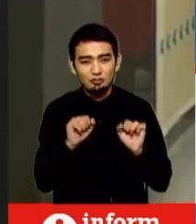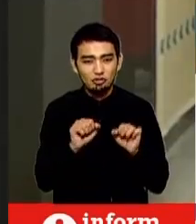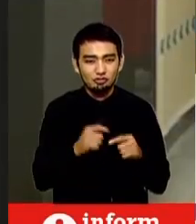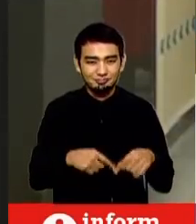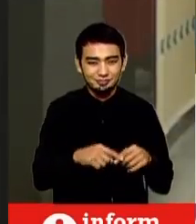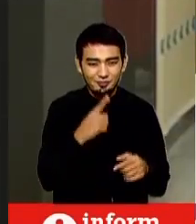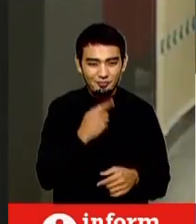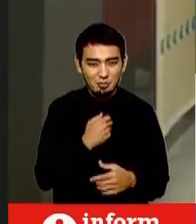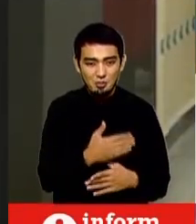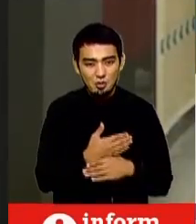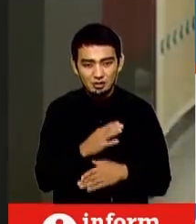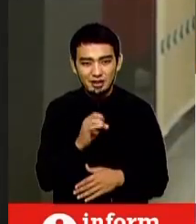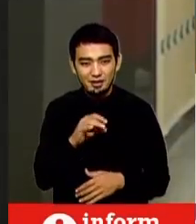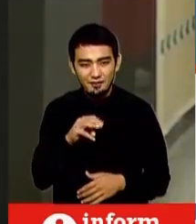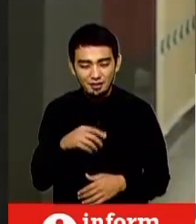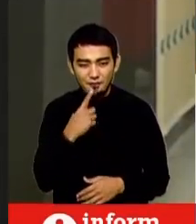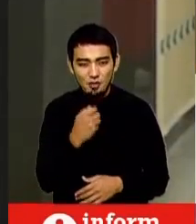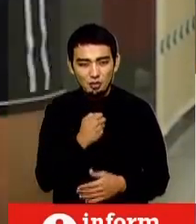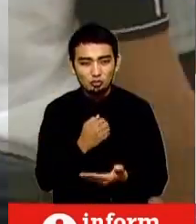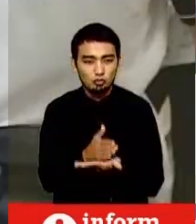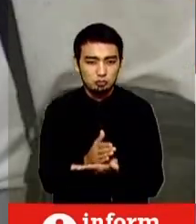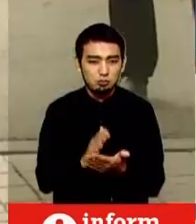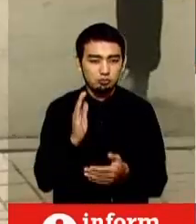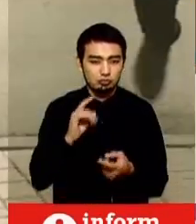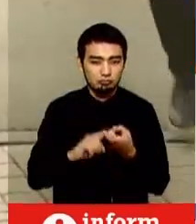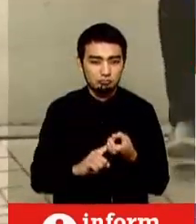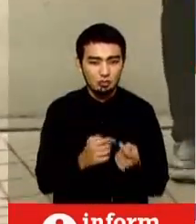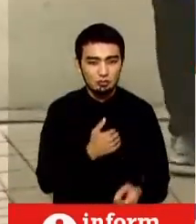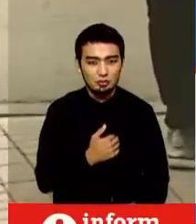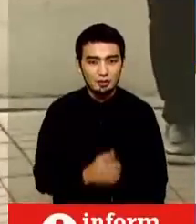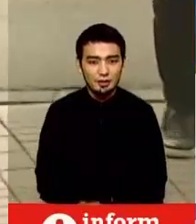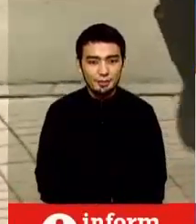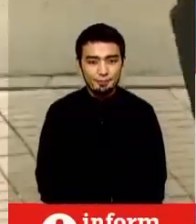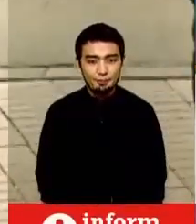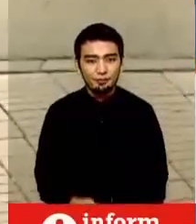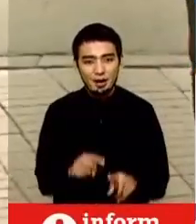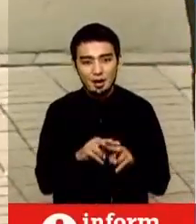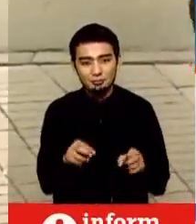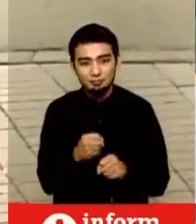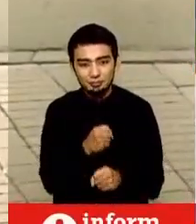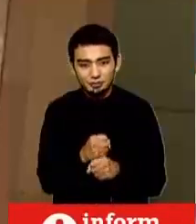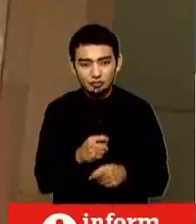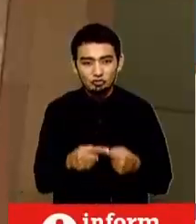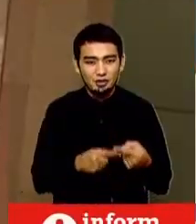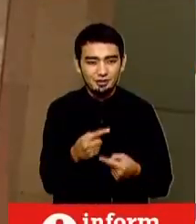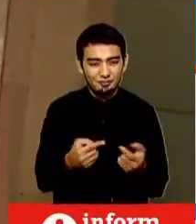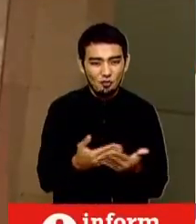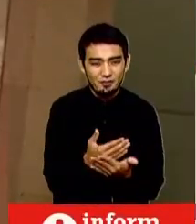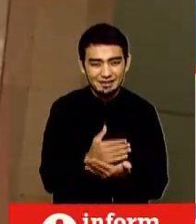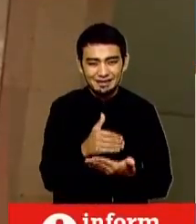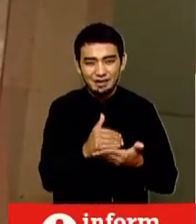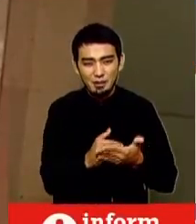Свое будущее я хотел бы связать с военной службой. Такие сертификаты оформляются через информационную